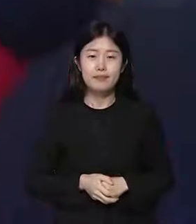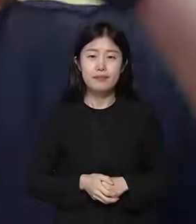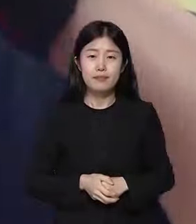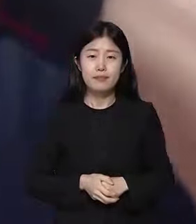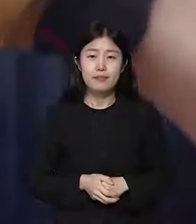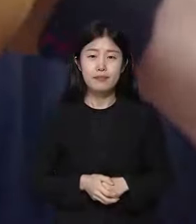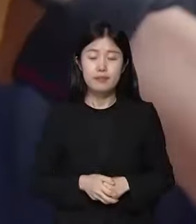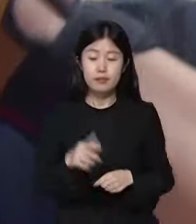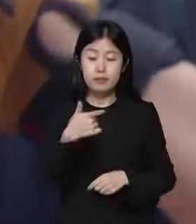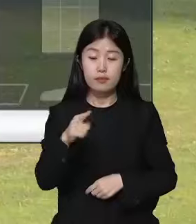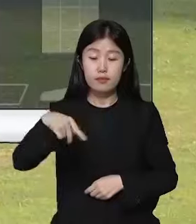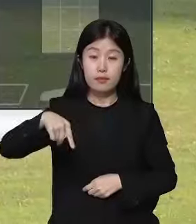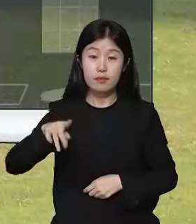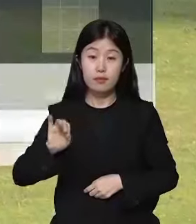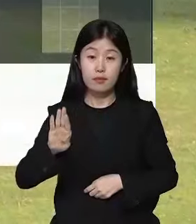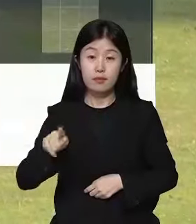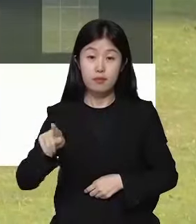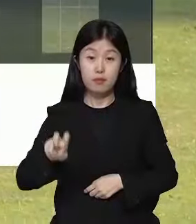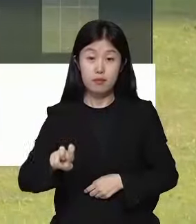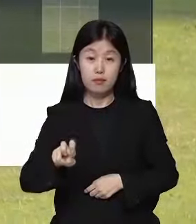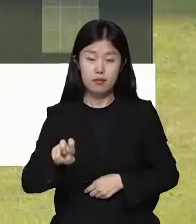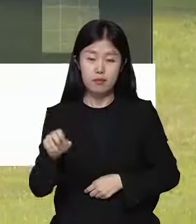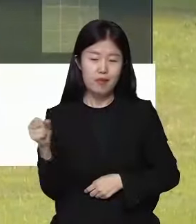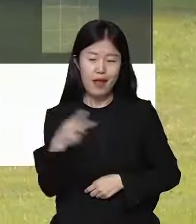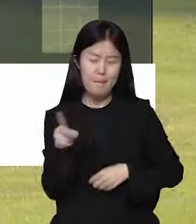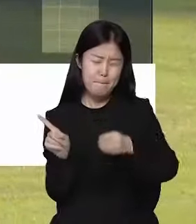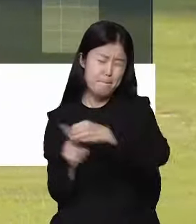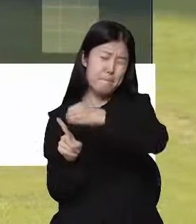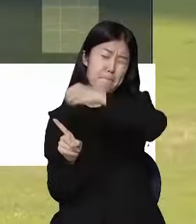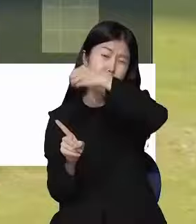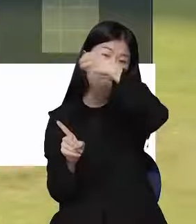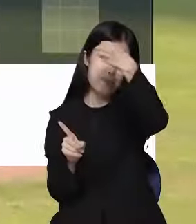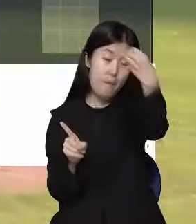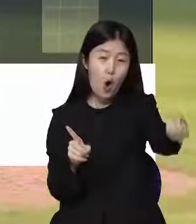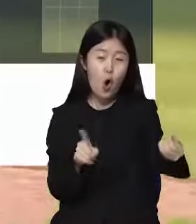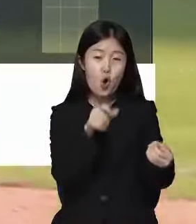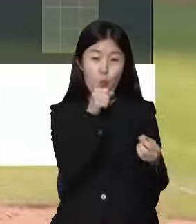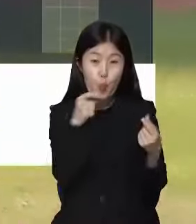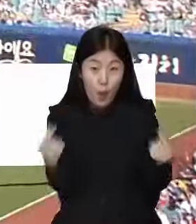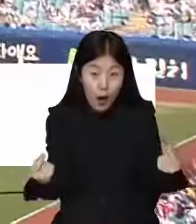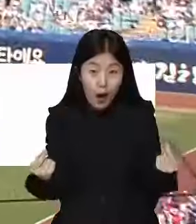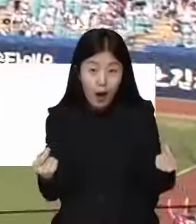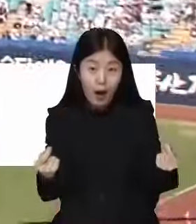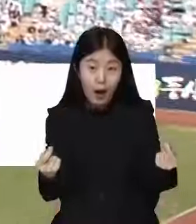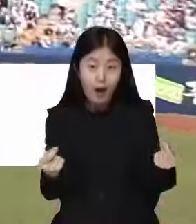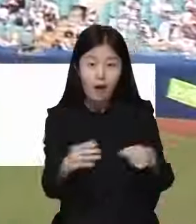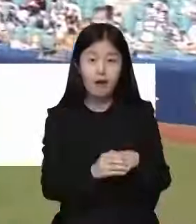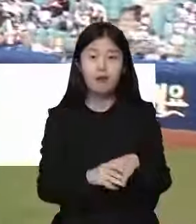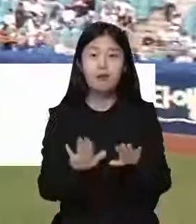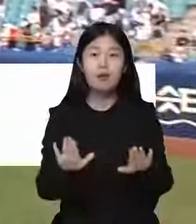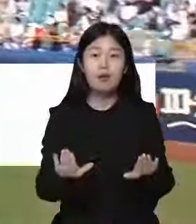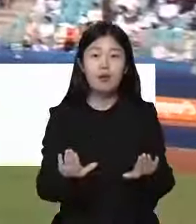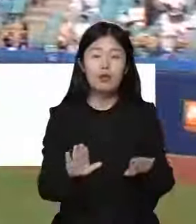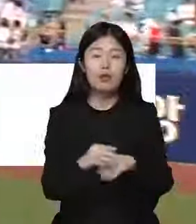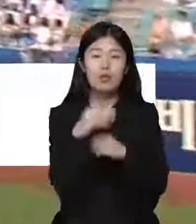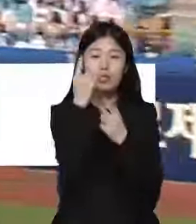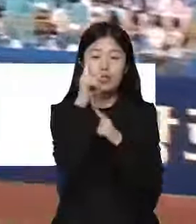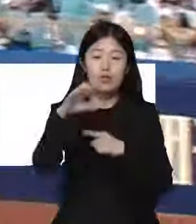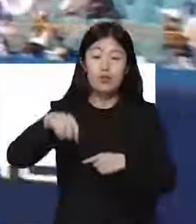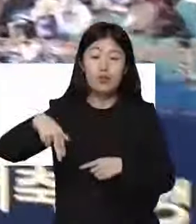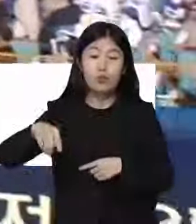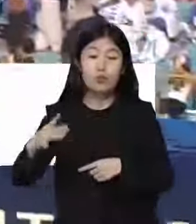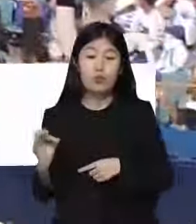이후 주장 나성범의 솔로포로 경기를 원점으로 돌린 기아는 9회 초 이우성의 2루타에 힘입어 결국